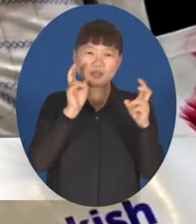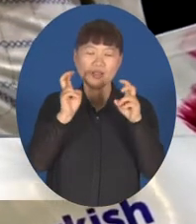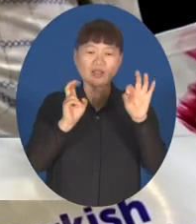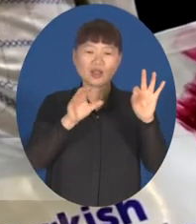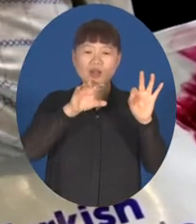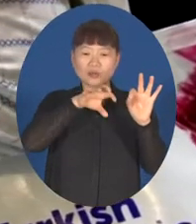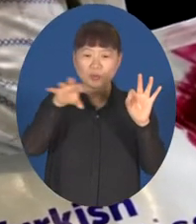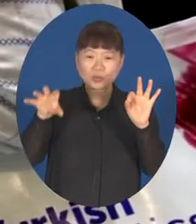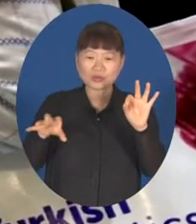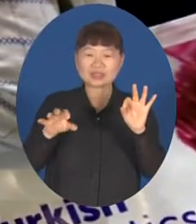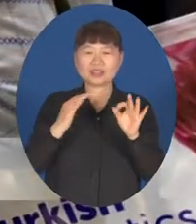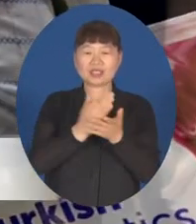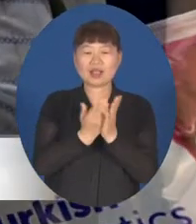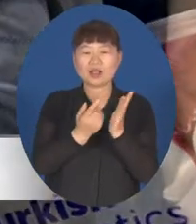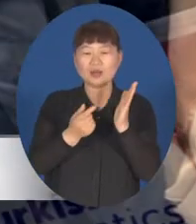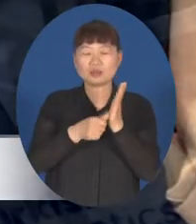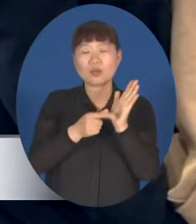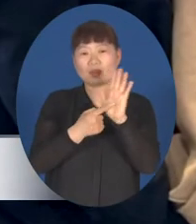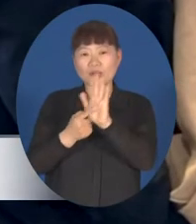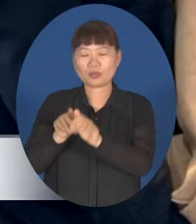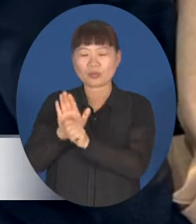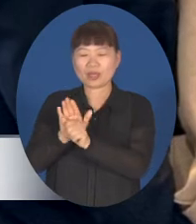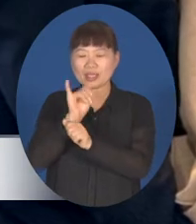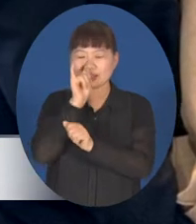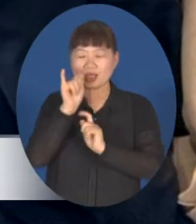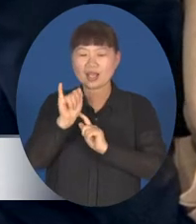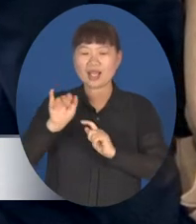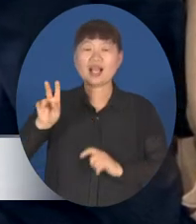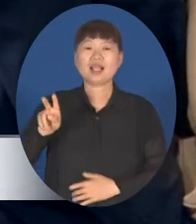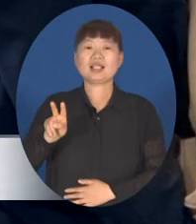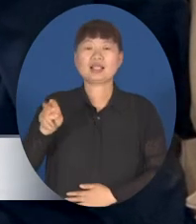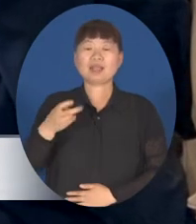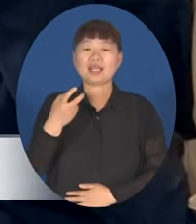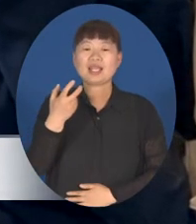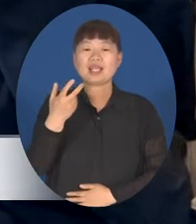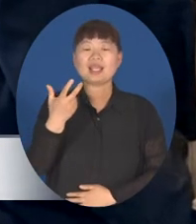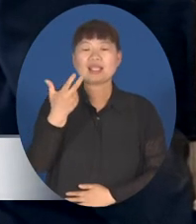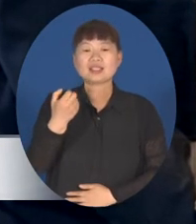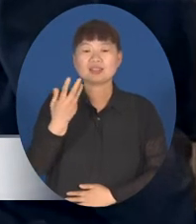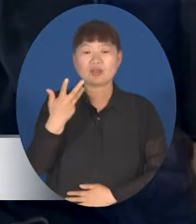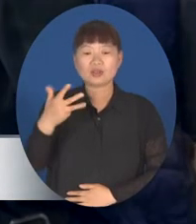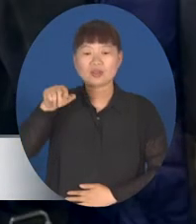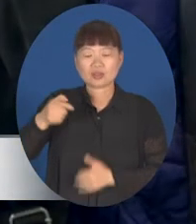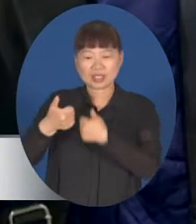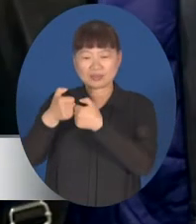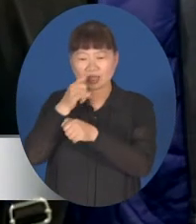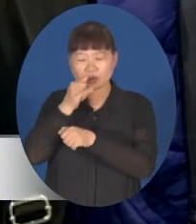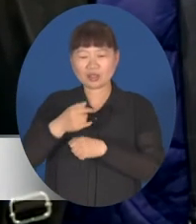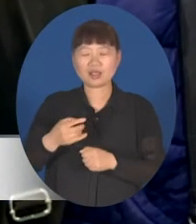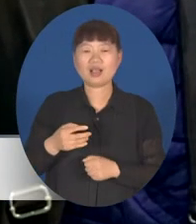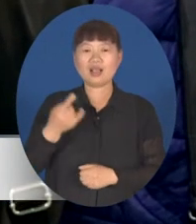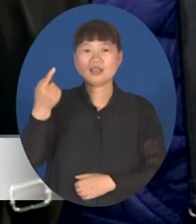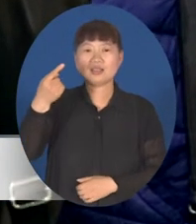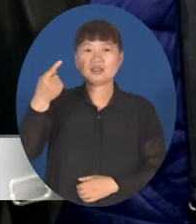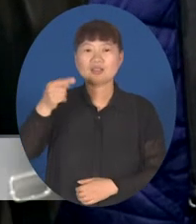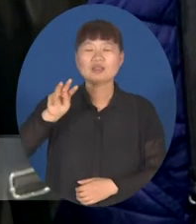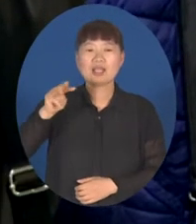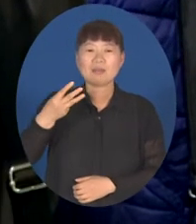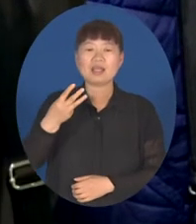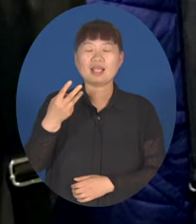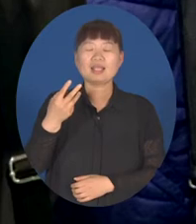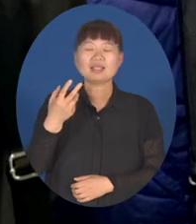있도록 도왔습니다. 경기 도건을 통해 278건의 상담이 이루어졌고 상담 액수는 1,381만 달러에